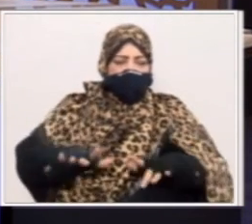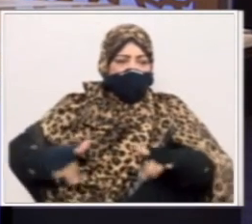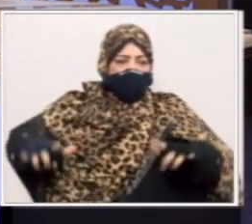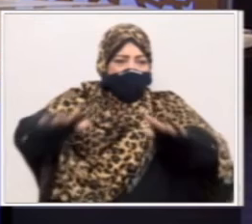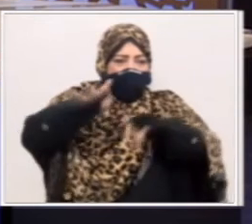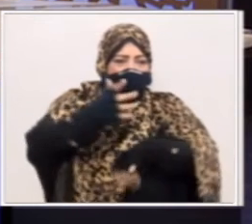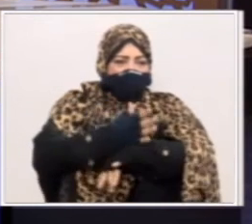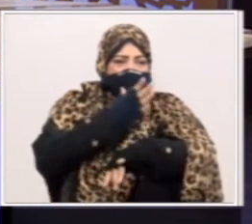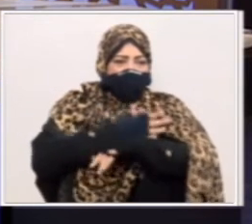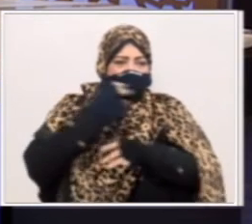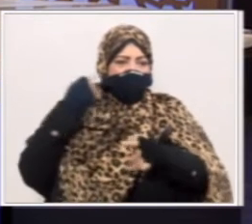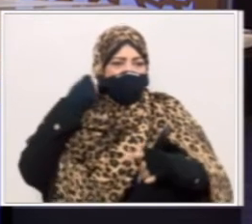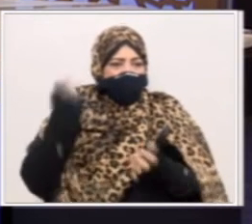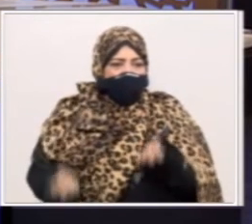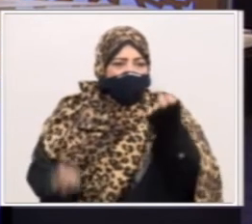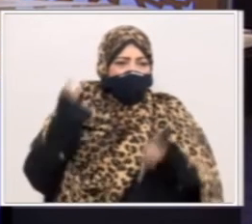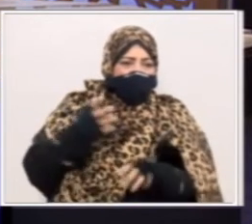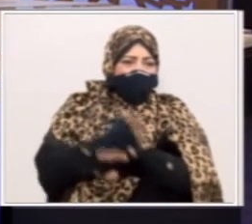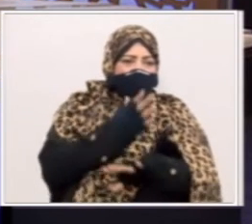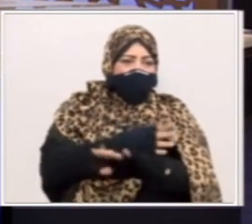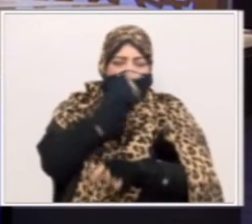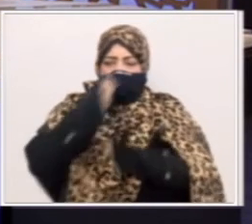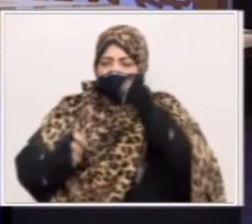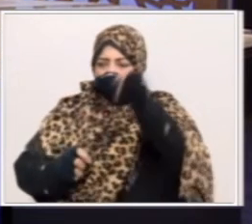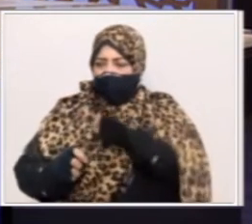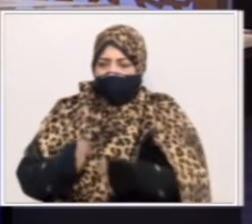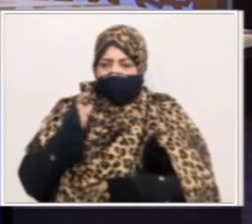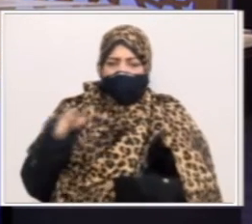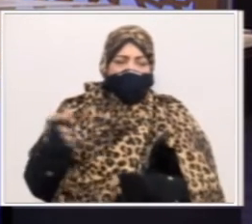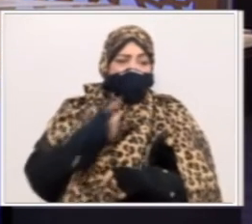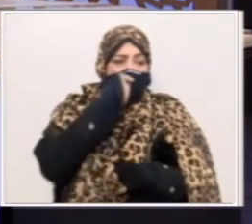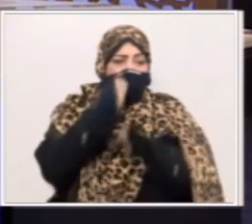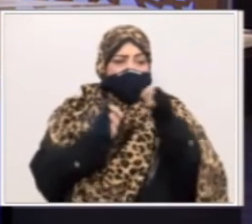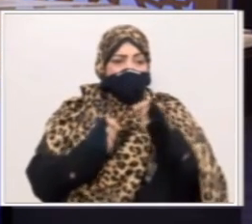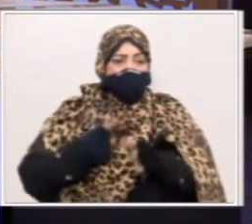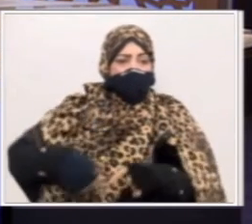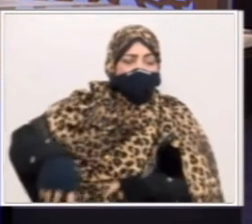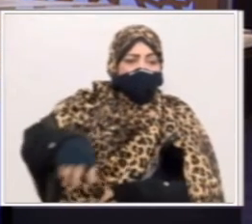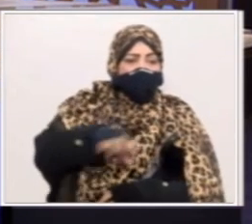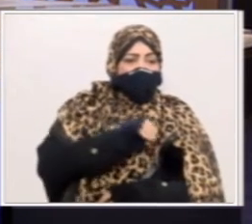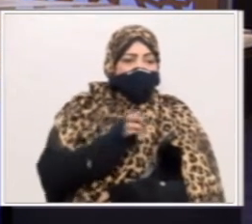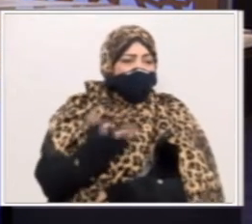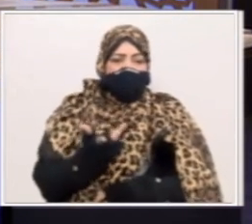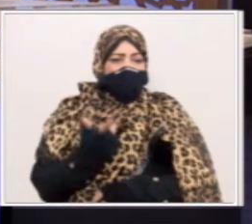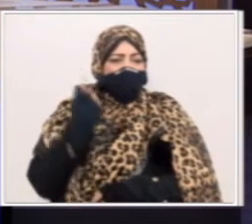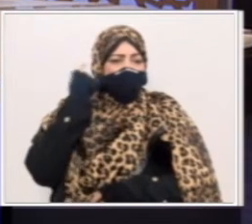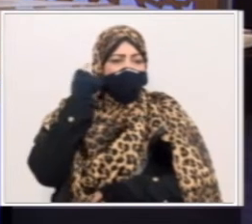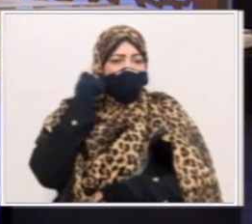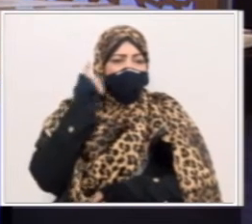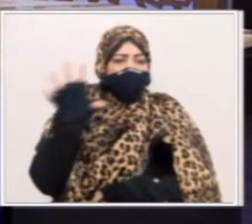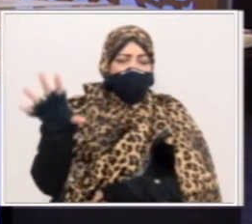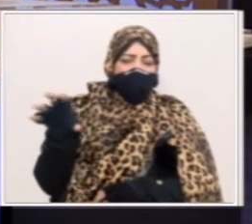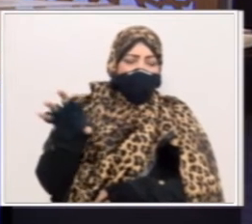المفروض نعم. يتصرف الأخونا الطيب هذا اللي يسمع؟ بارك الله فيك وتحية لك مرة ثانية، وأنا أول مرة نتشرف باللقاء